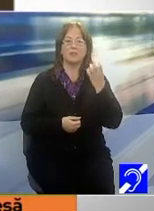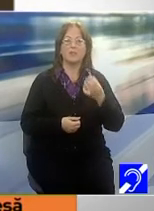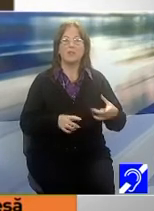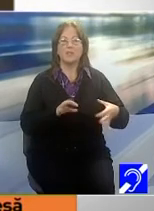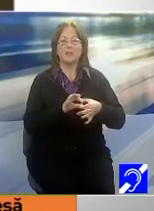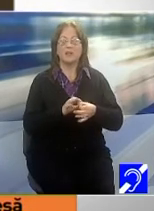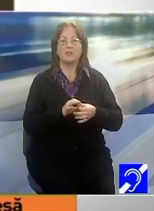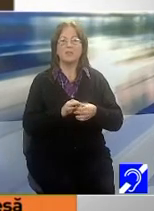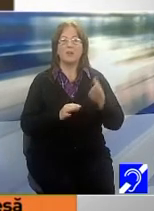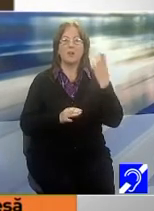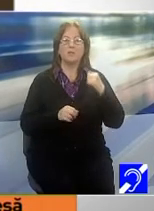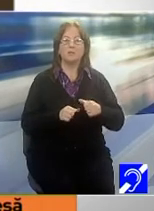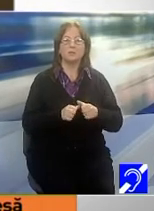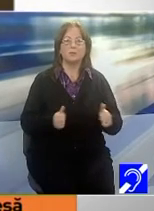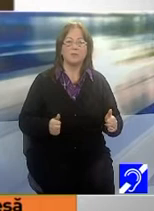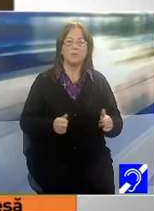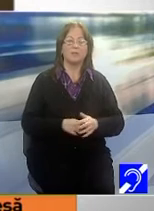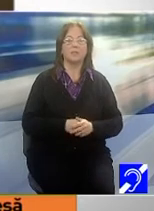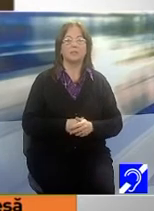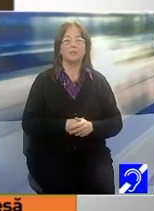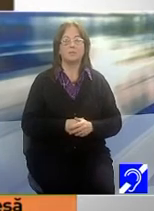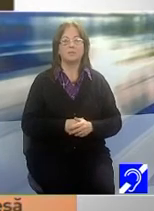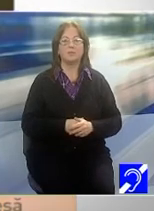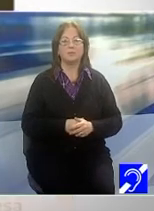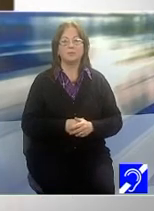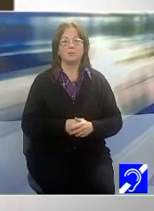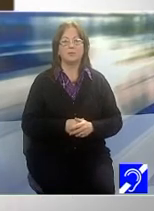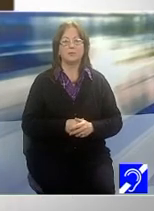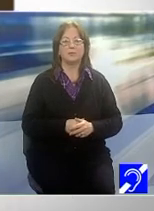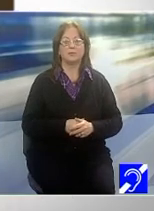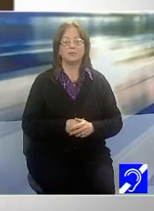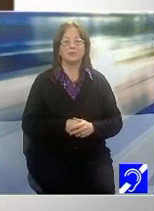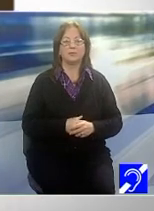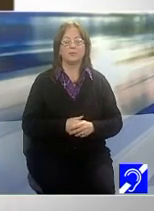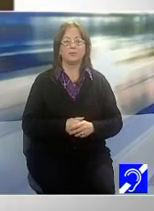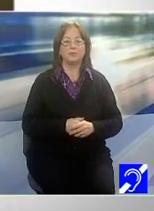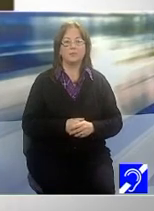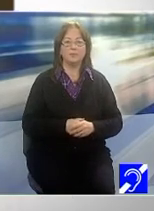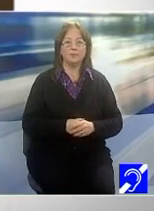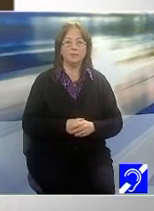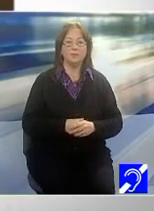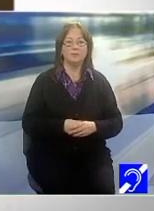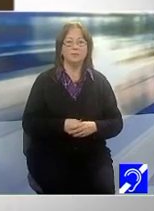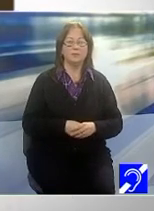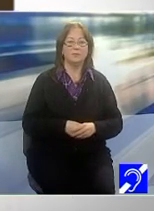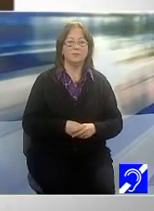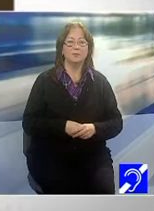afectate. You know, we have 135 years of friendship to build on. We have a strategic partnership